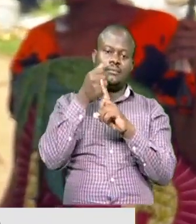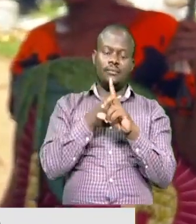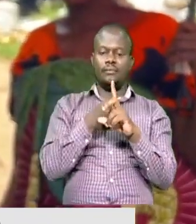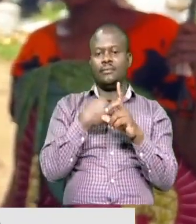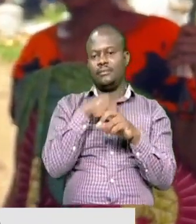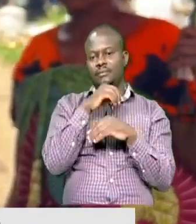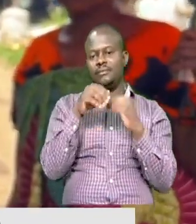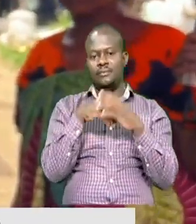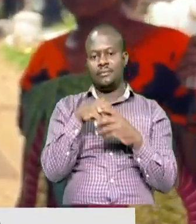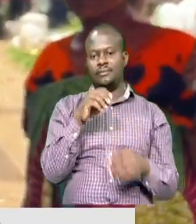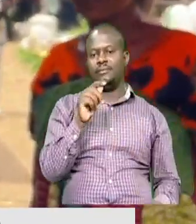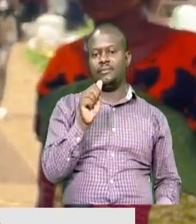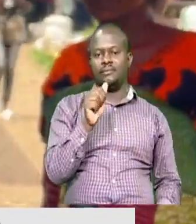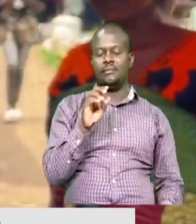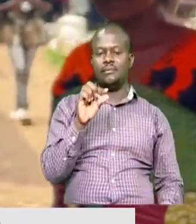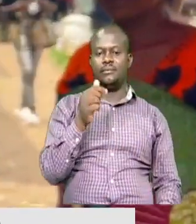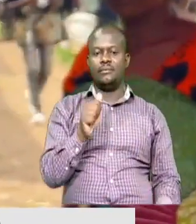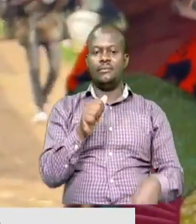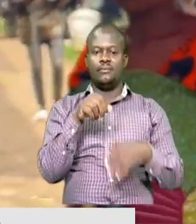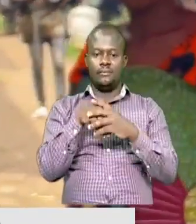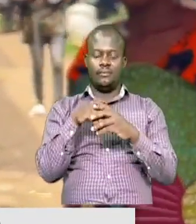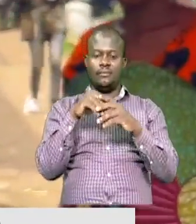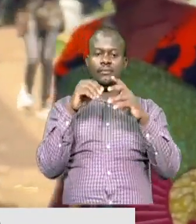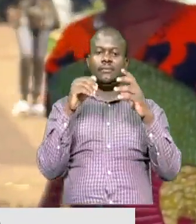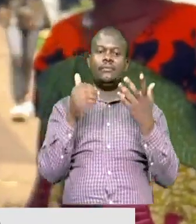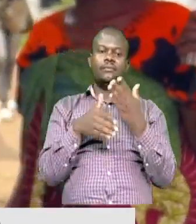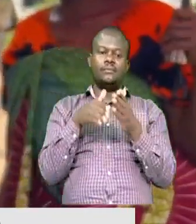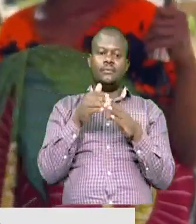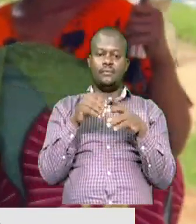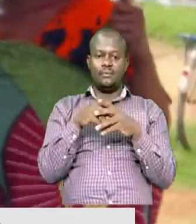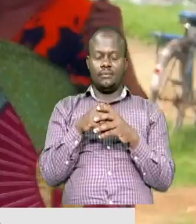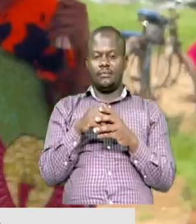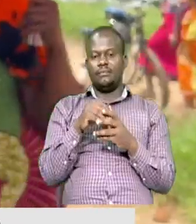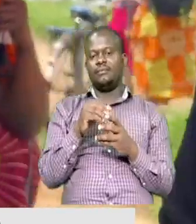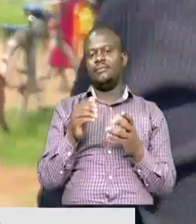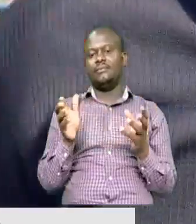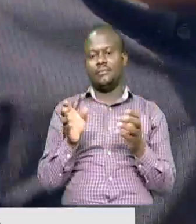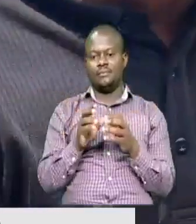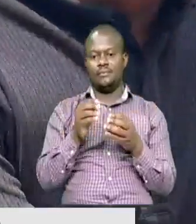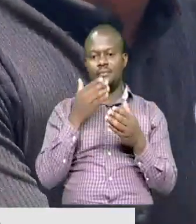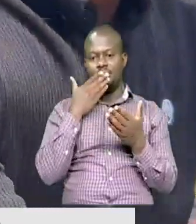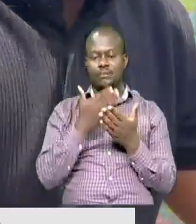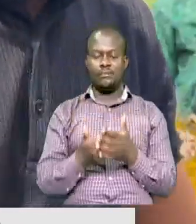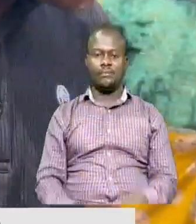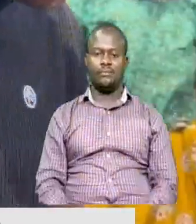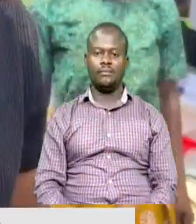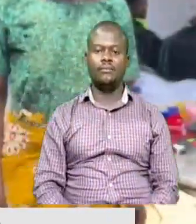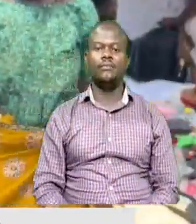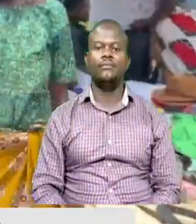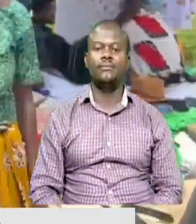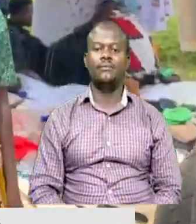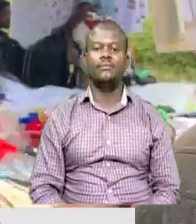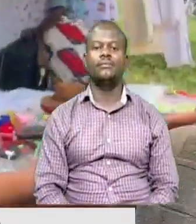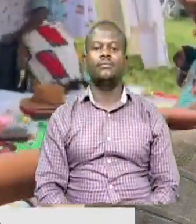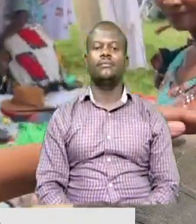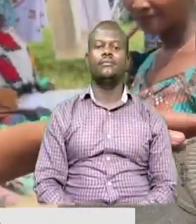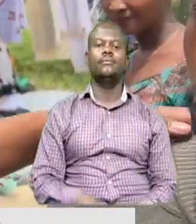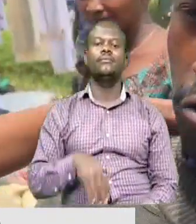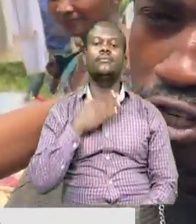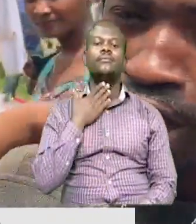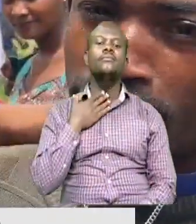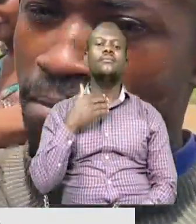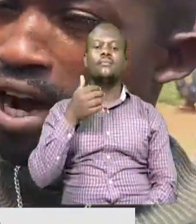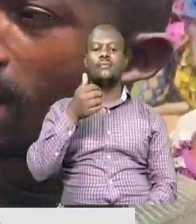mu kabuga cyangwa se bakaba bana byuba bakatwubakira muri make mugize neza icyifuzo cyanyu ni kiye kuri iri soko